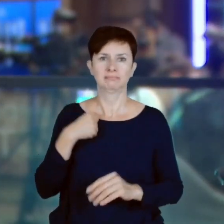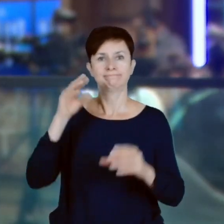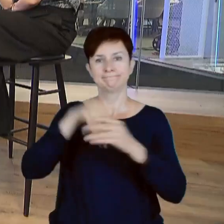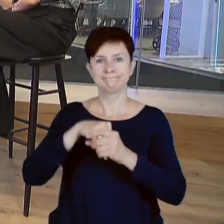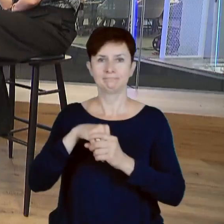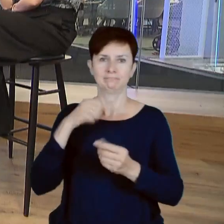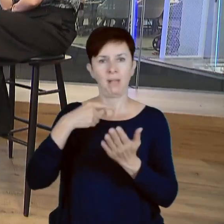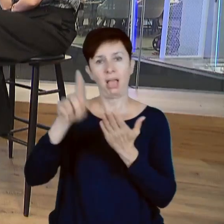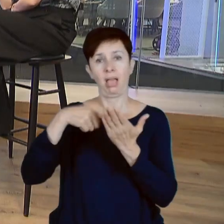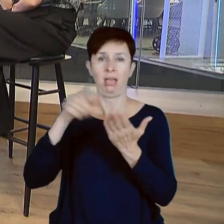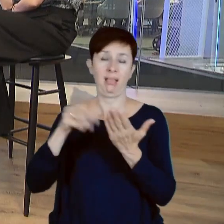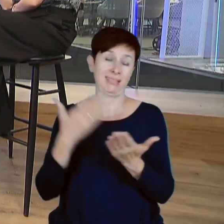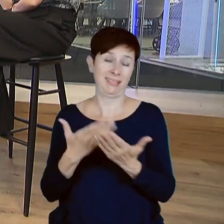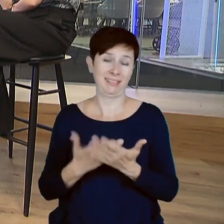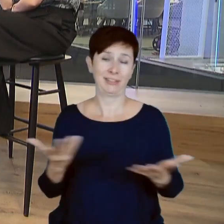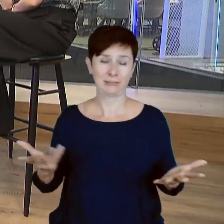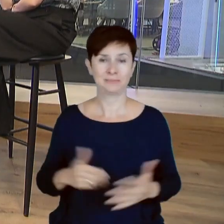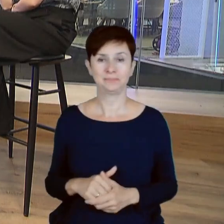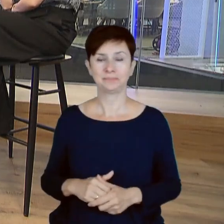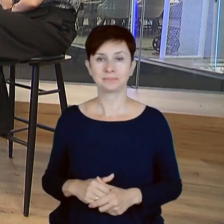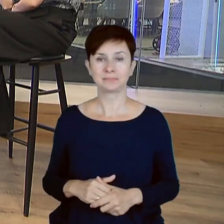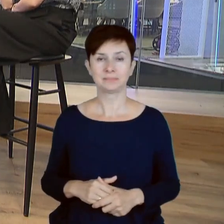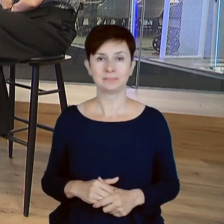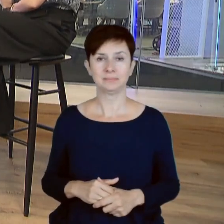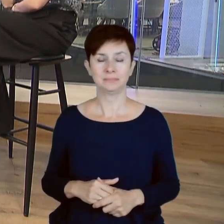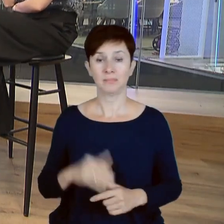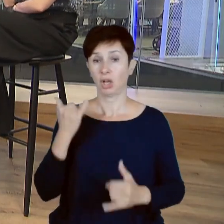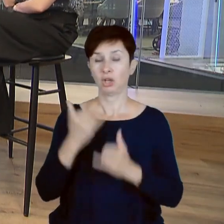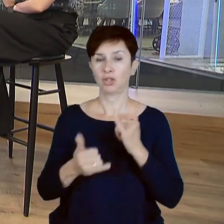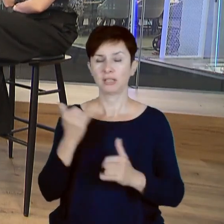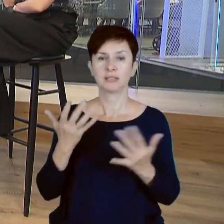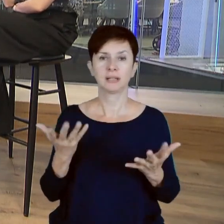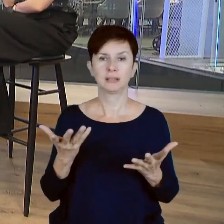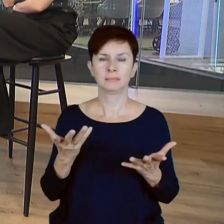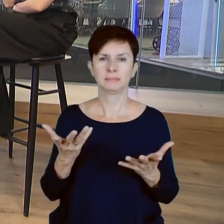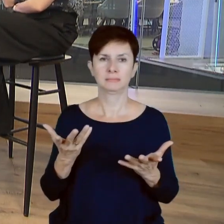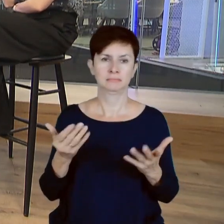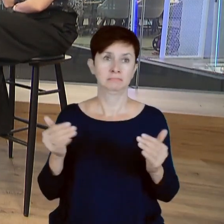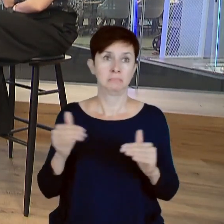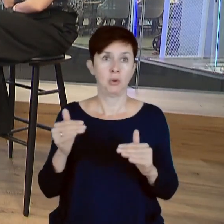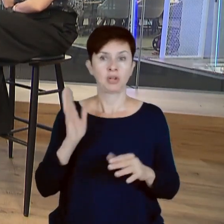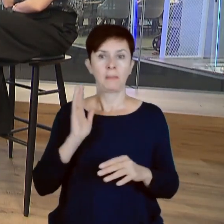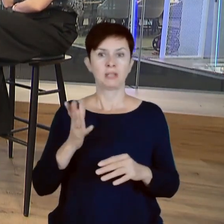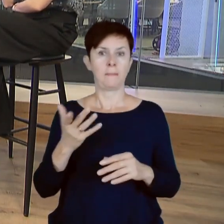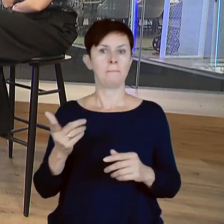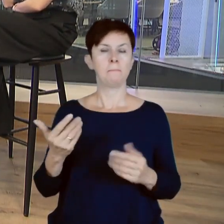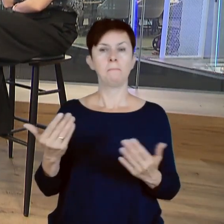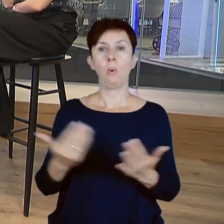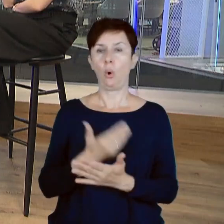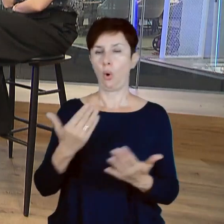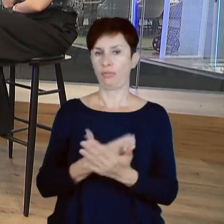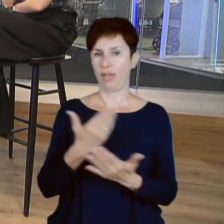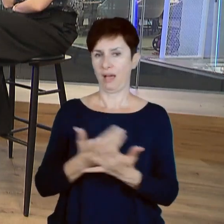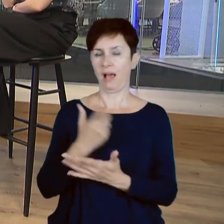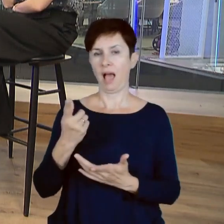strony, jeżeli mogłaby się stać pewnego rodzaju moda, na to, żeby mieć właśnie, żeby relacje z